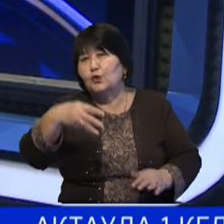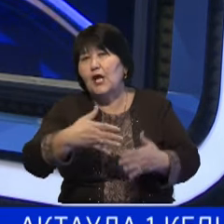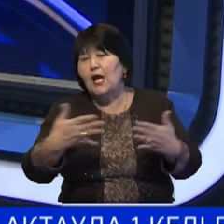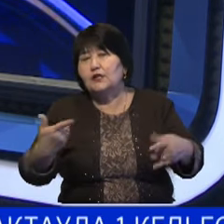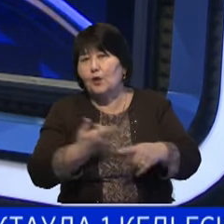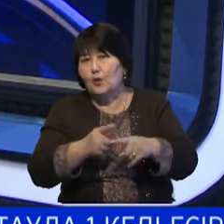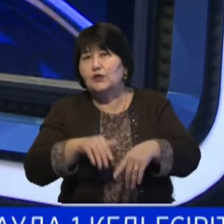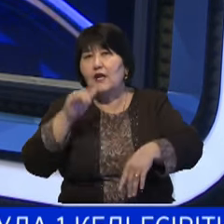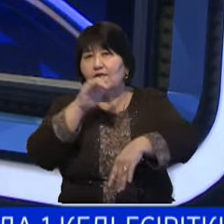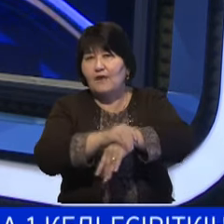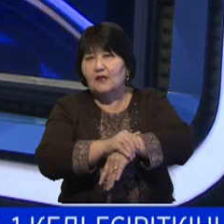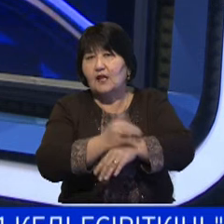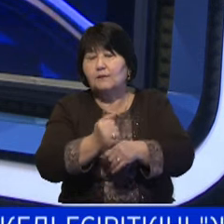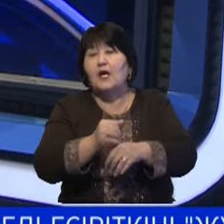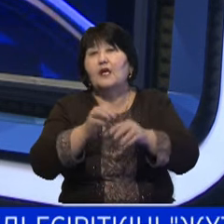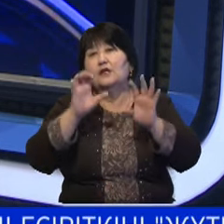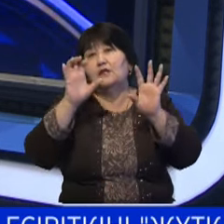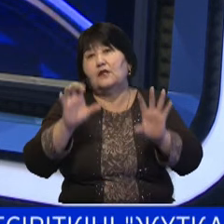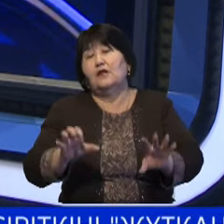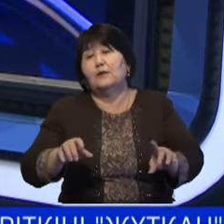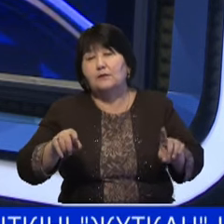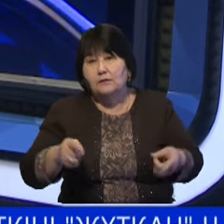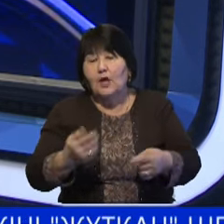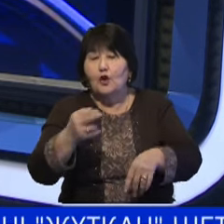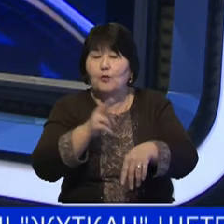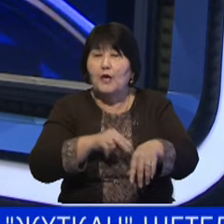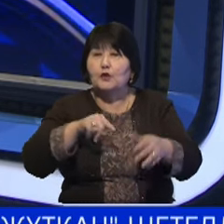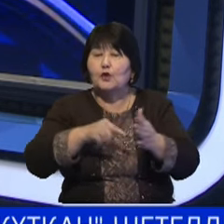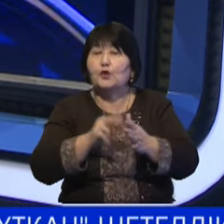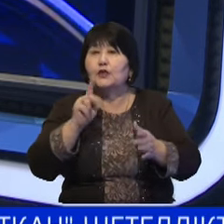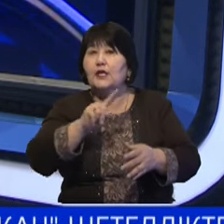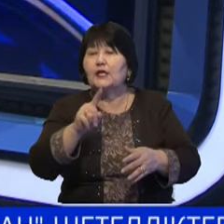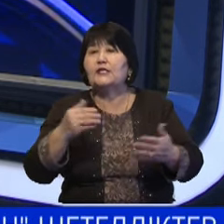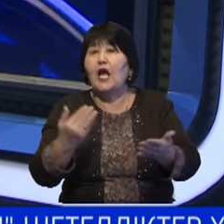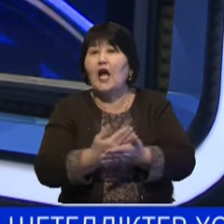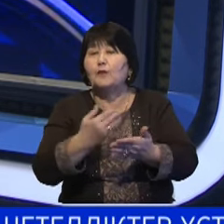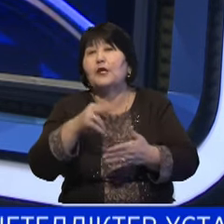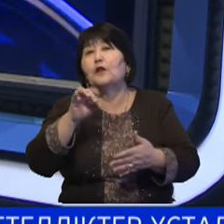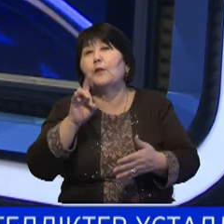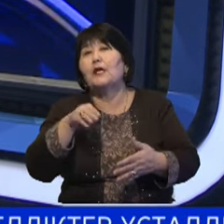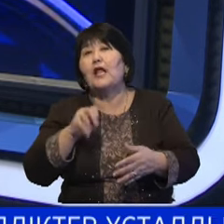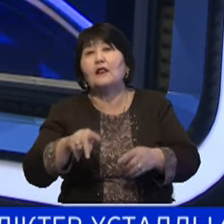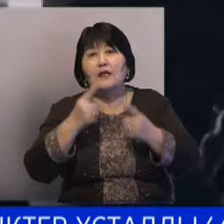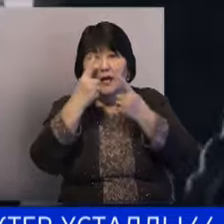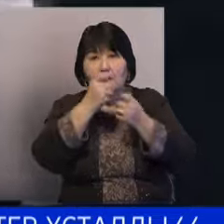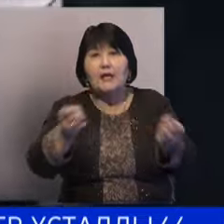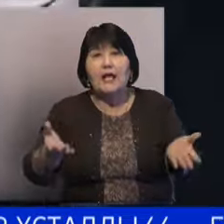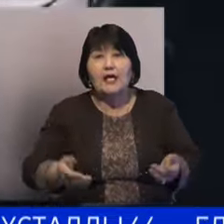осындай фактіні анықтап, заңсыздықтың жолын кесті. Бұл туралы полиция.kz ақпараттық порталы хабарлады.